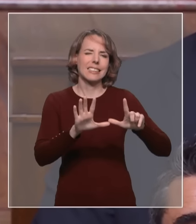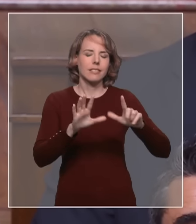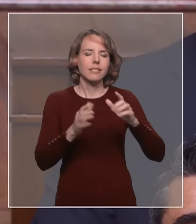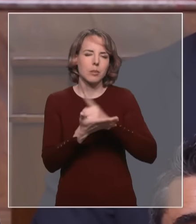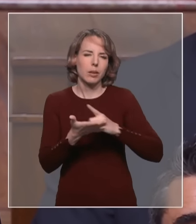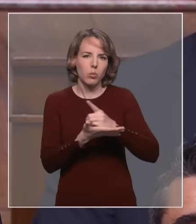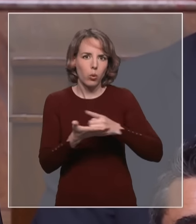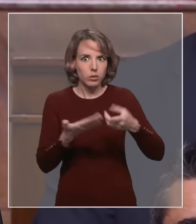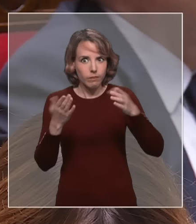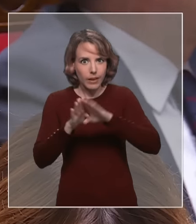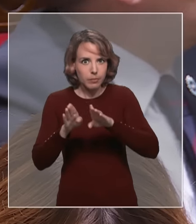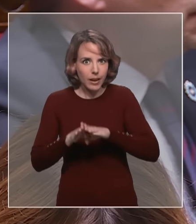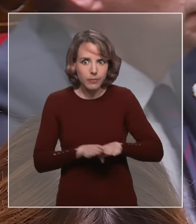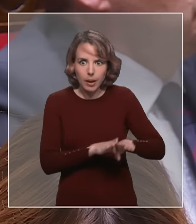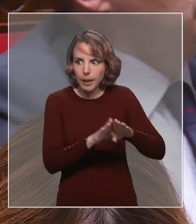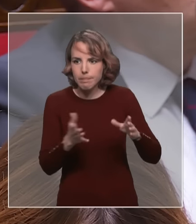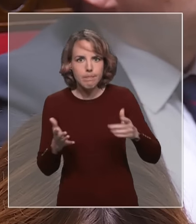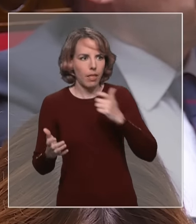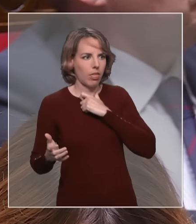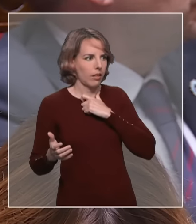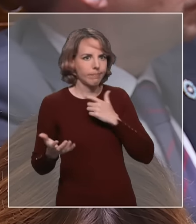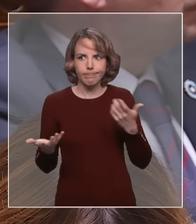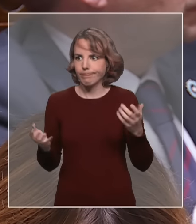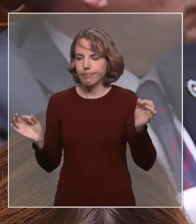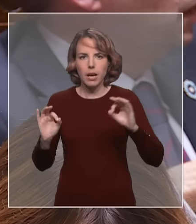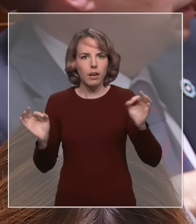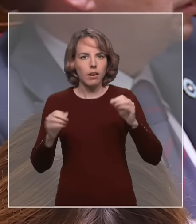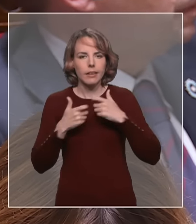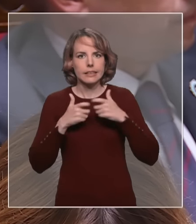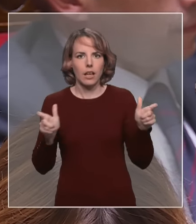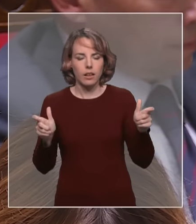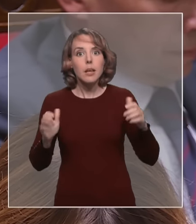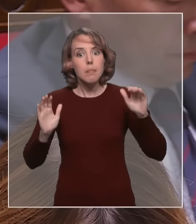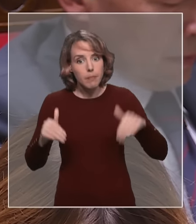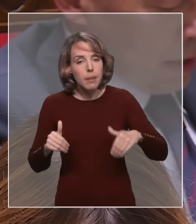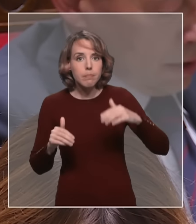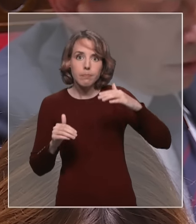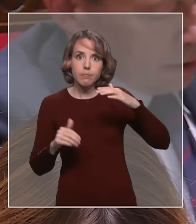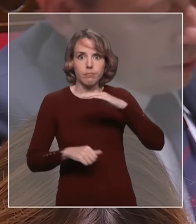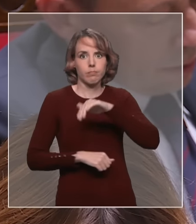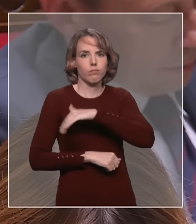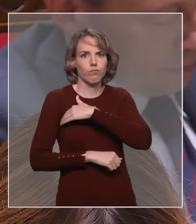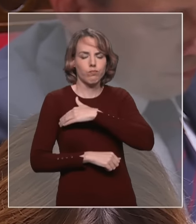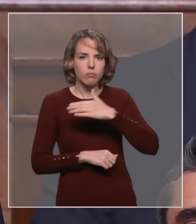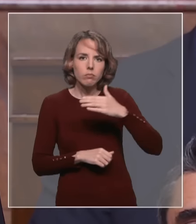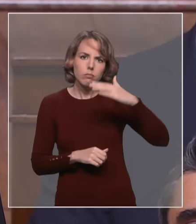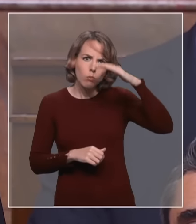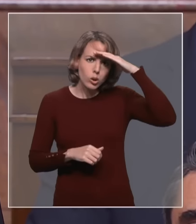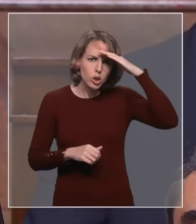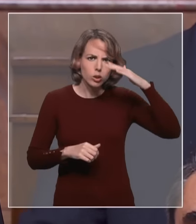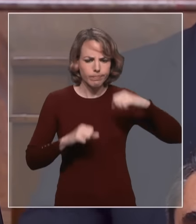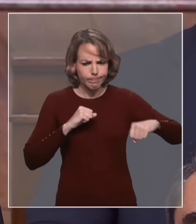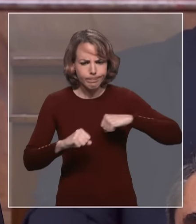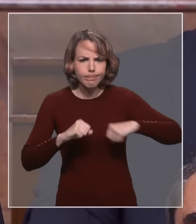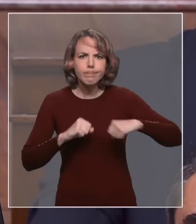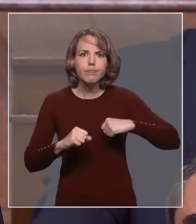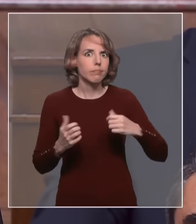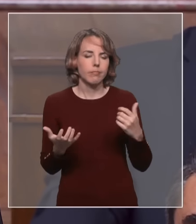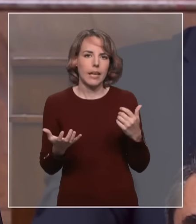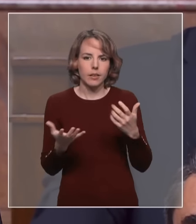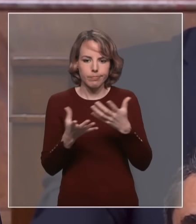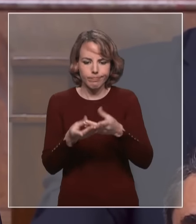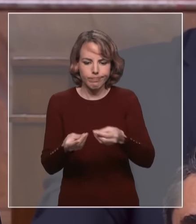vital. Malgré la mobilisation des agents et des postiers pour améliorer le service au public, leur présence se décline,